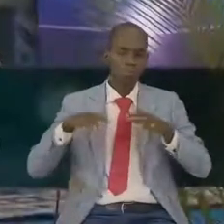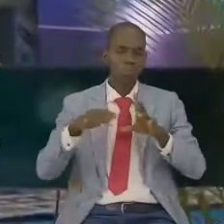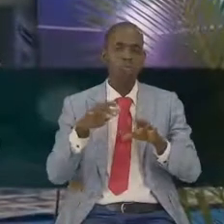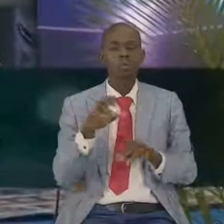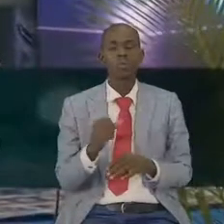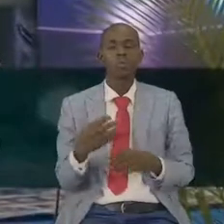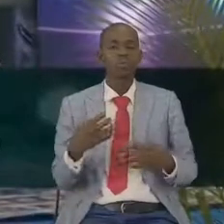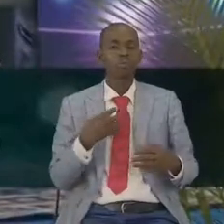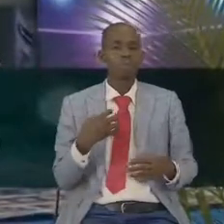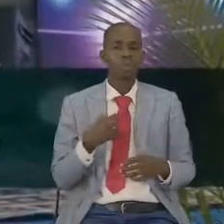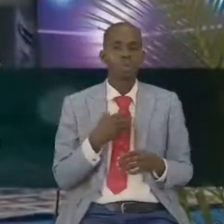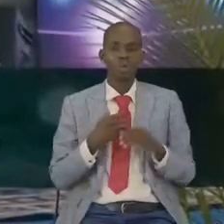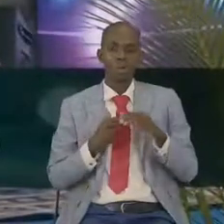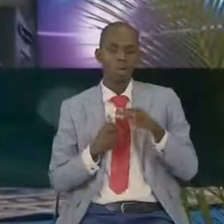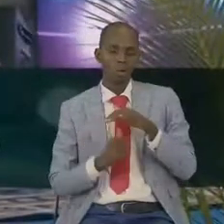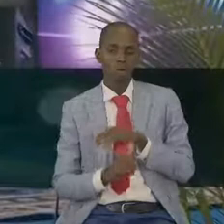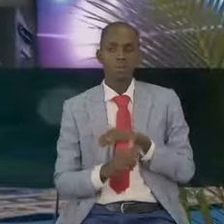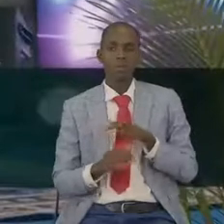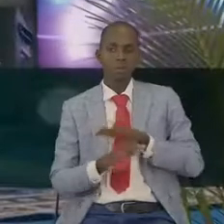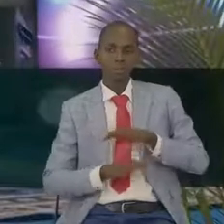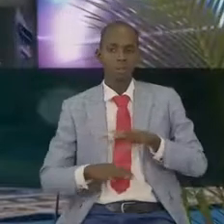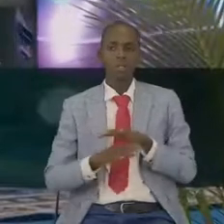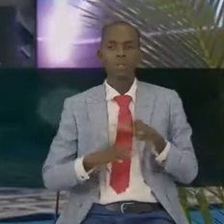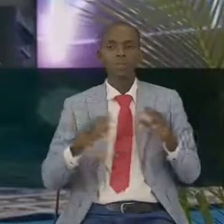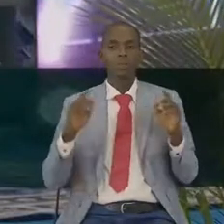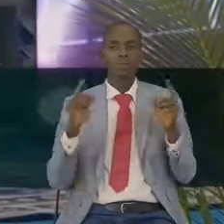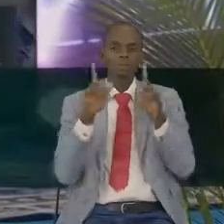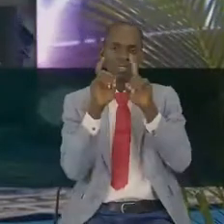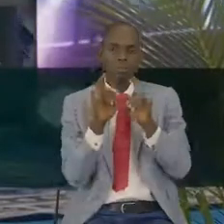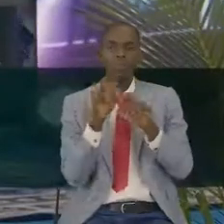sous l'épreuve de Mara.